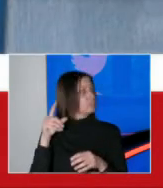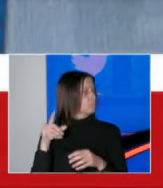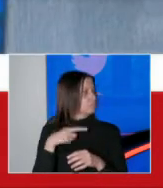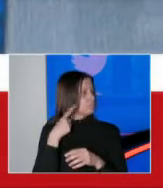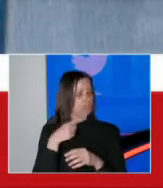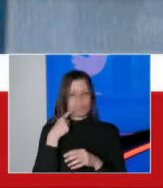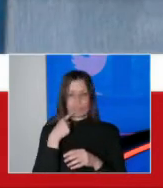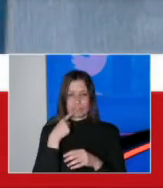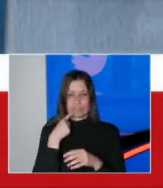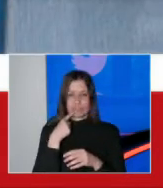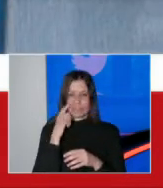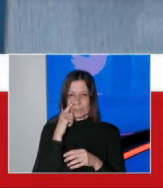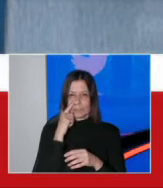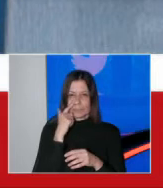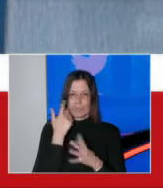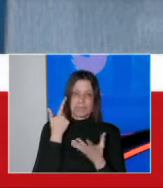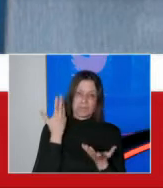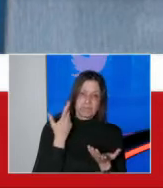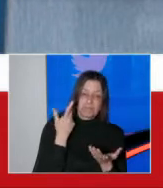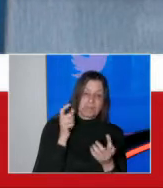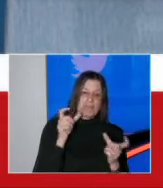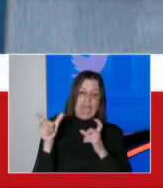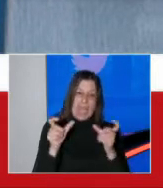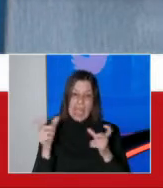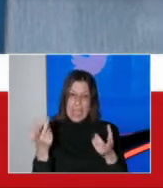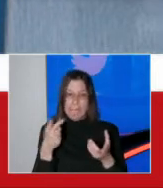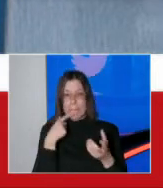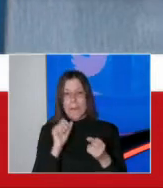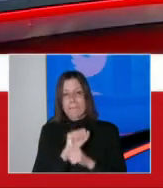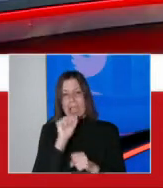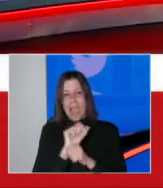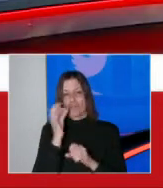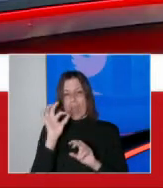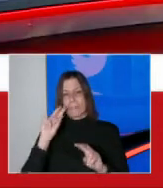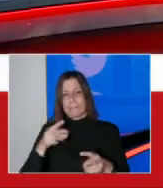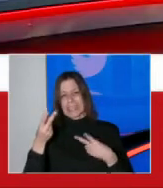קורא, אני לא יודע אם קורא לזה חרם, אבל לפחות זה נקרא לזה מחאת הפסטה.